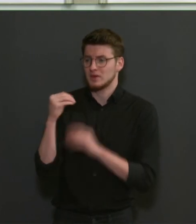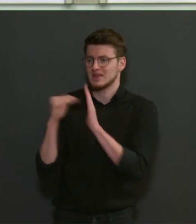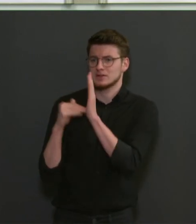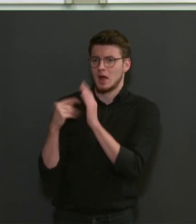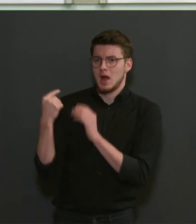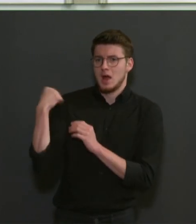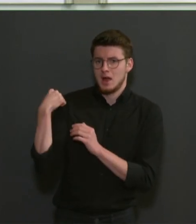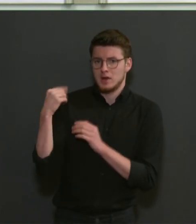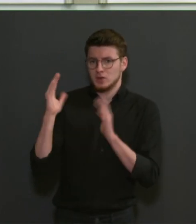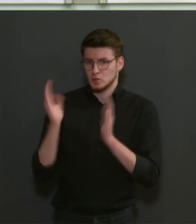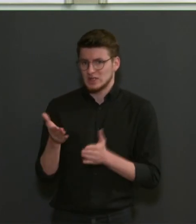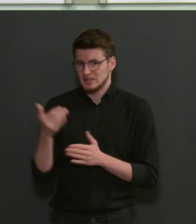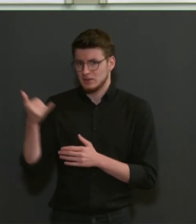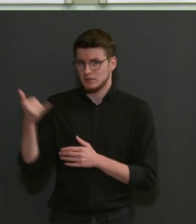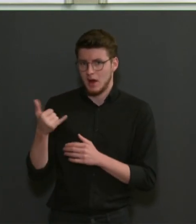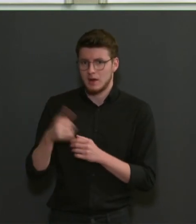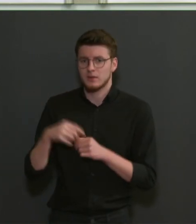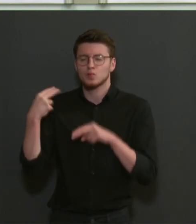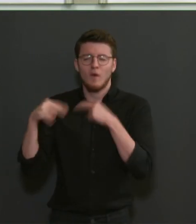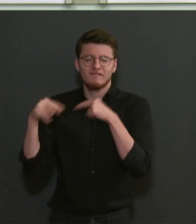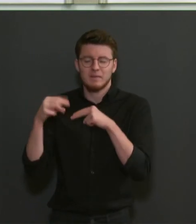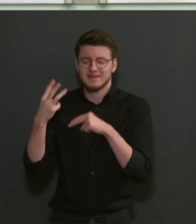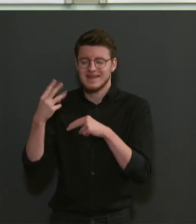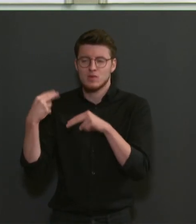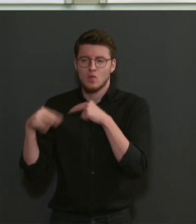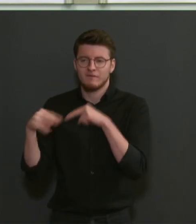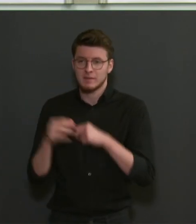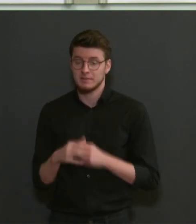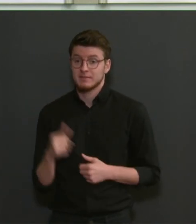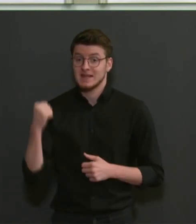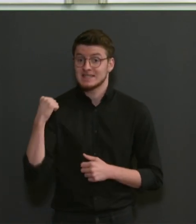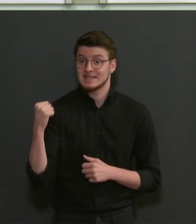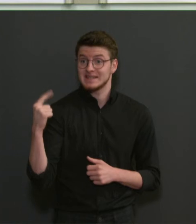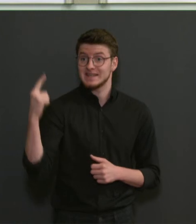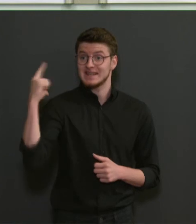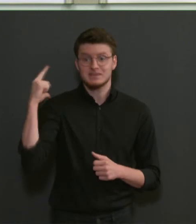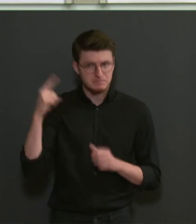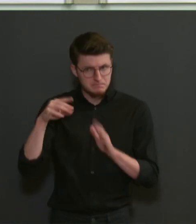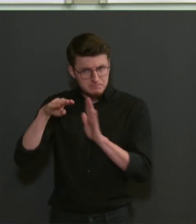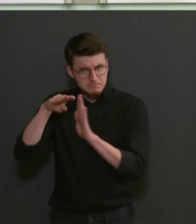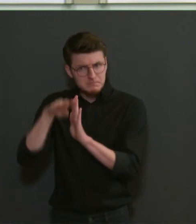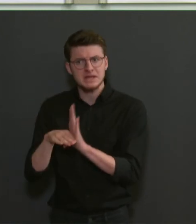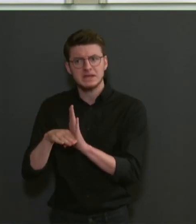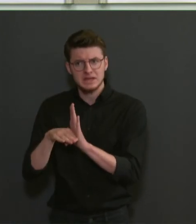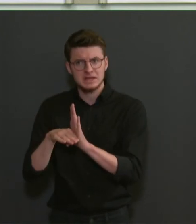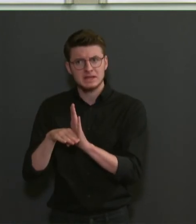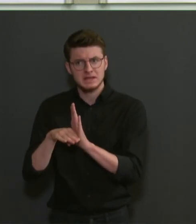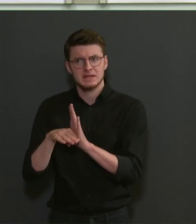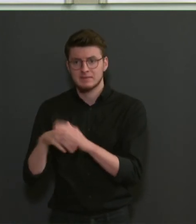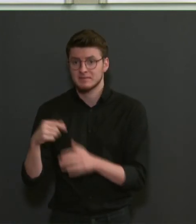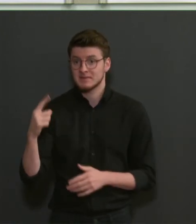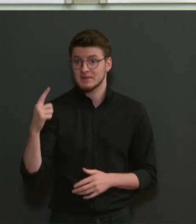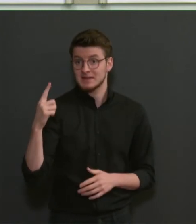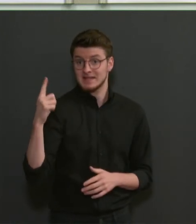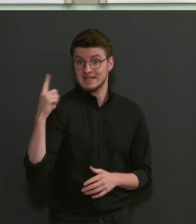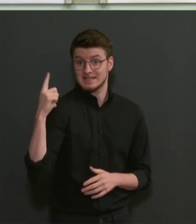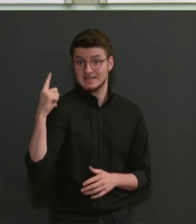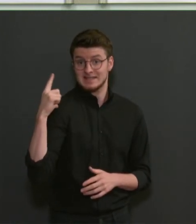cijfers van eergisteren en gisteren beduidend lager, met respectievelijk 653